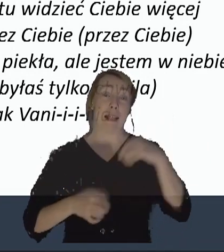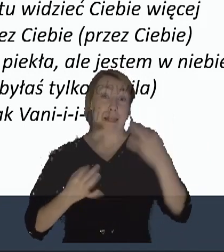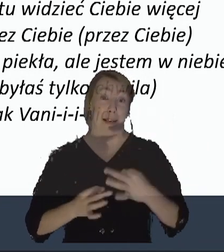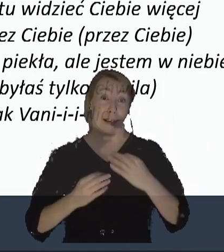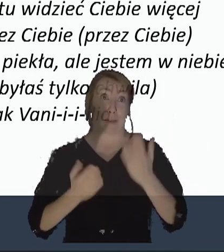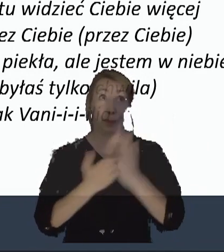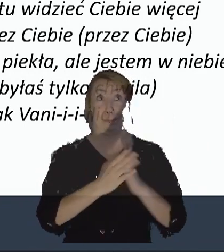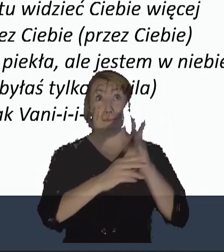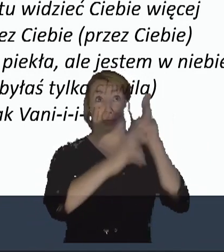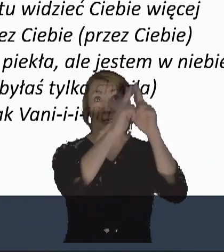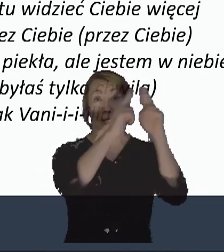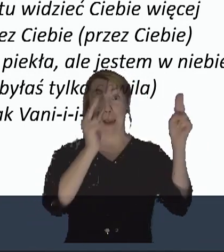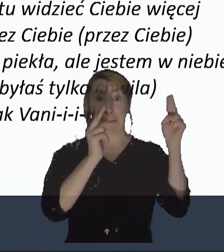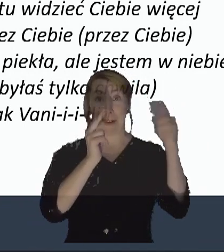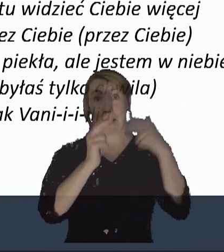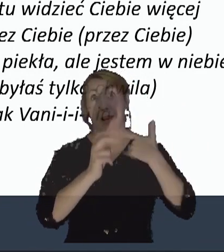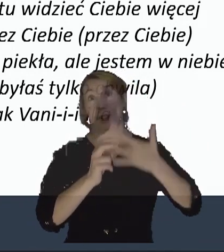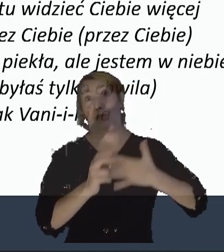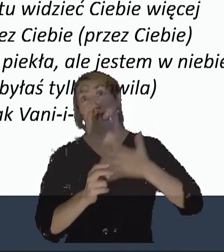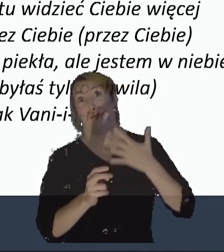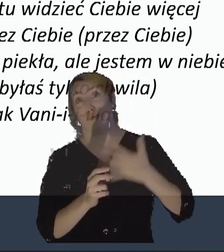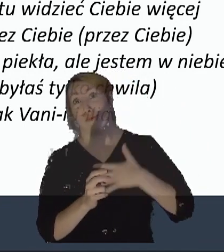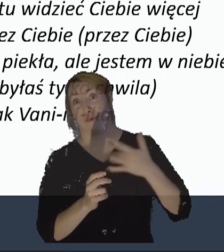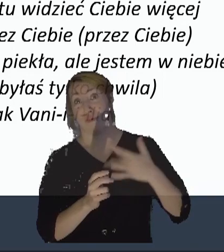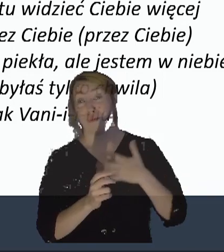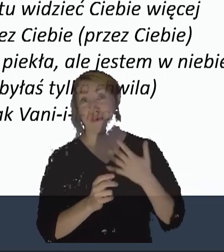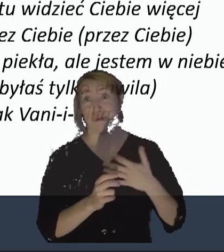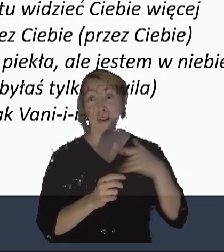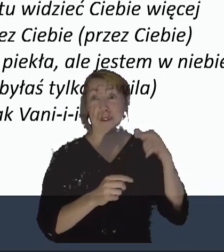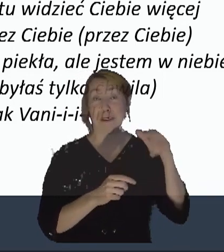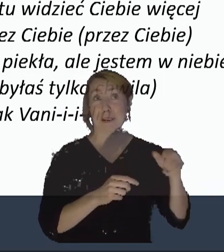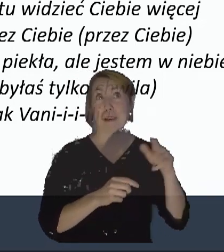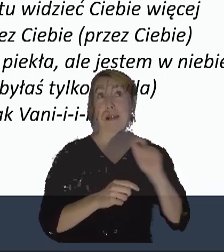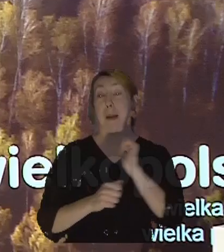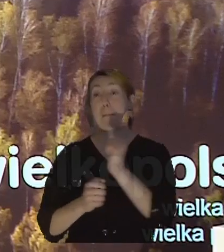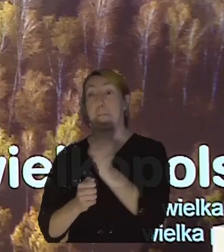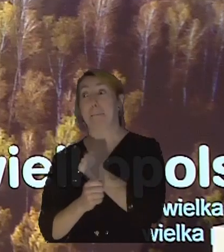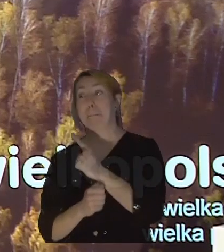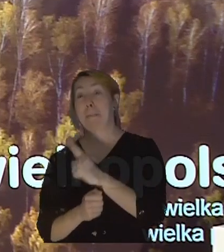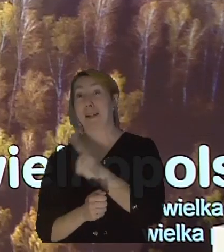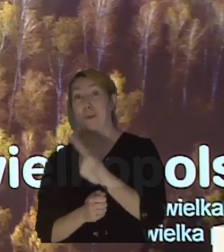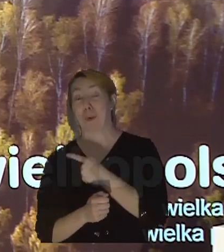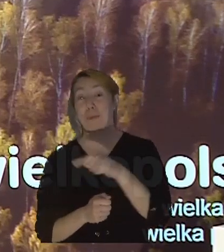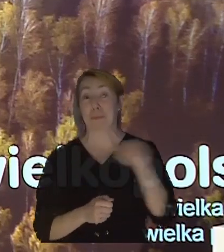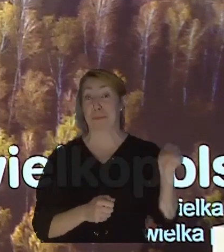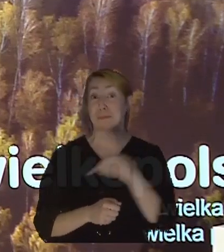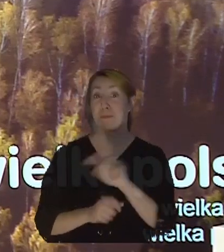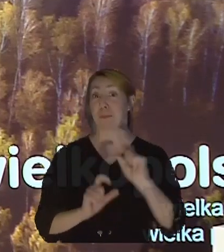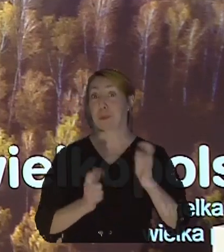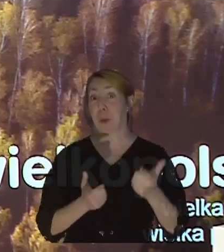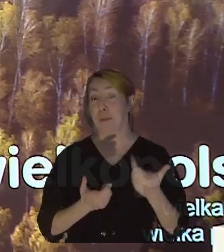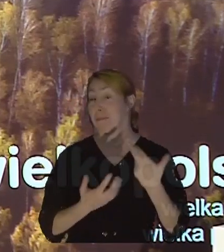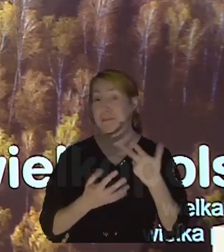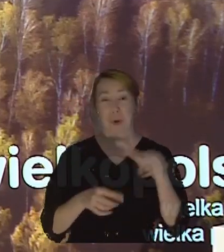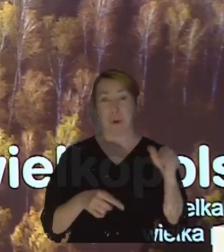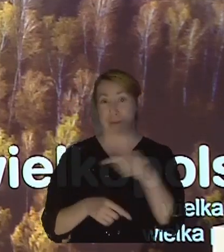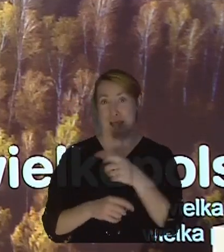niebie. Przeczuwamy jednak, że między nim a jego eksmiłością stało się coś, co można określić słowem